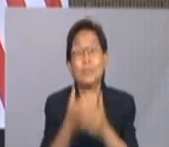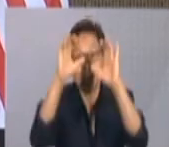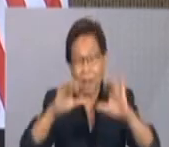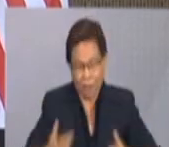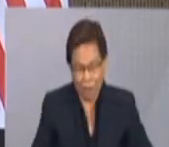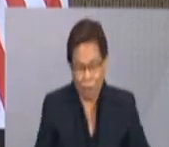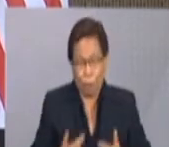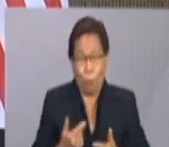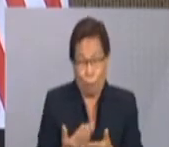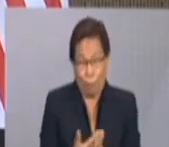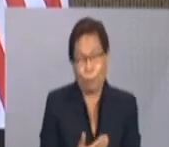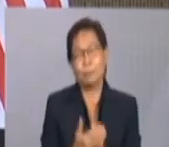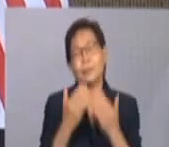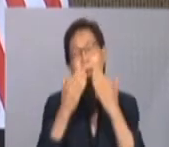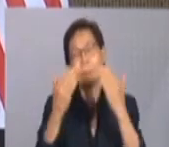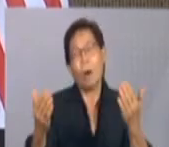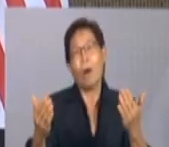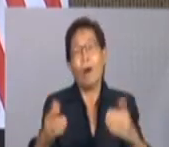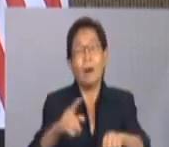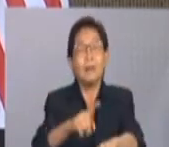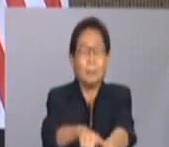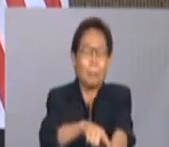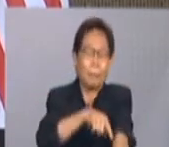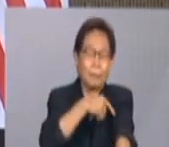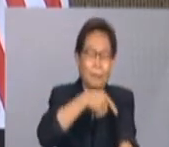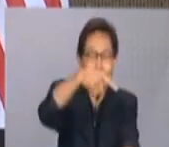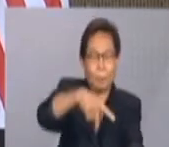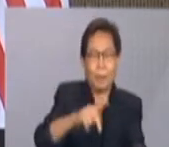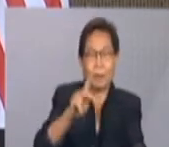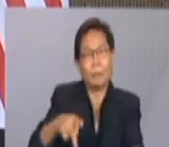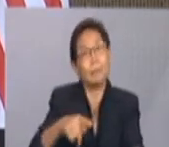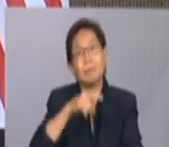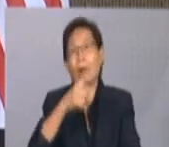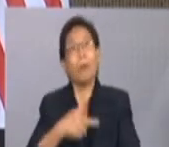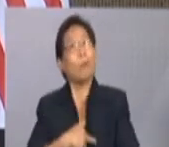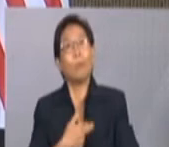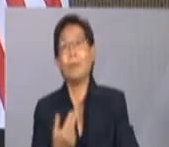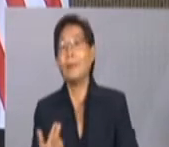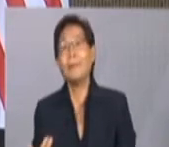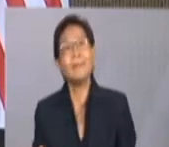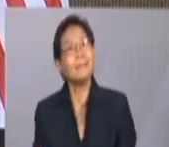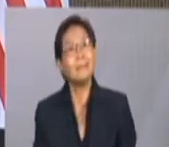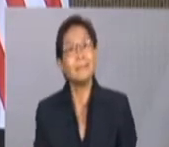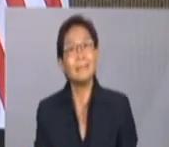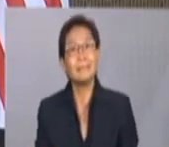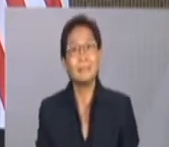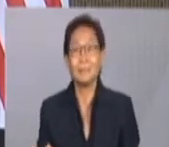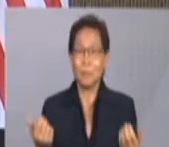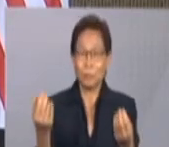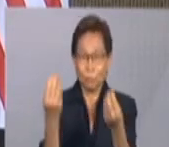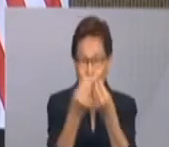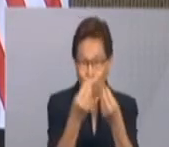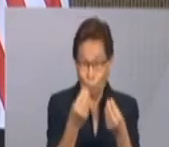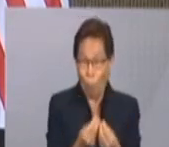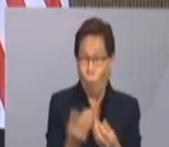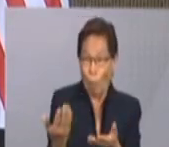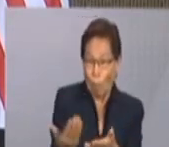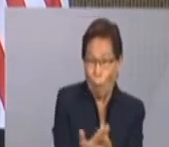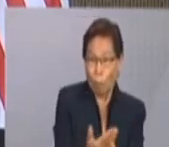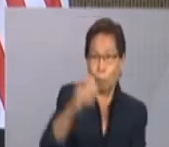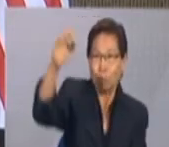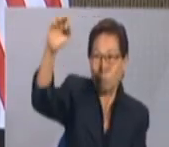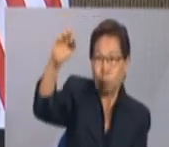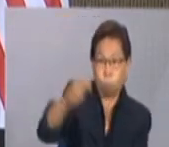pengorbanan kita sepanjang klasemenp tidak Syekh Hai jumlah kiss baru